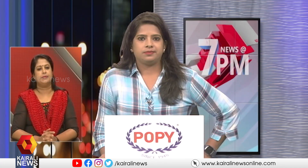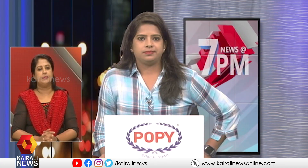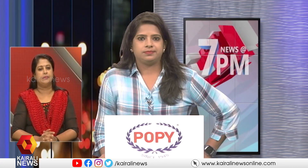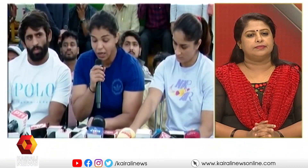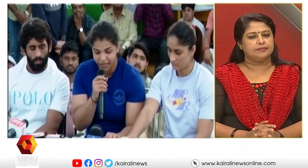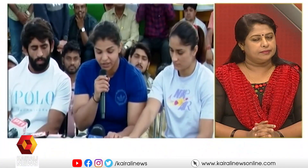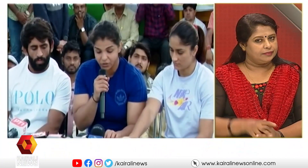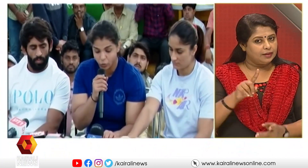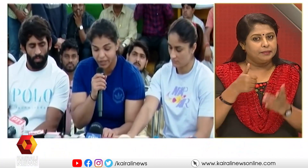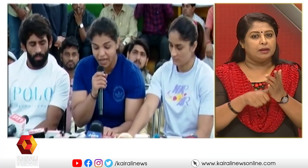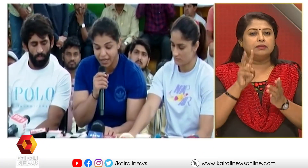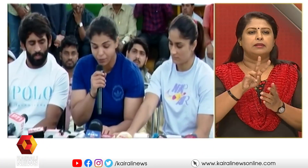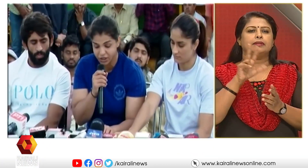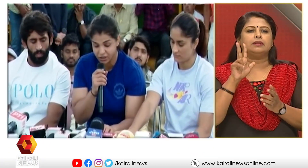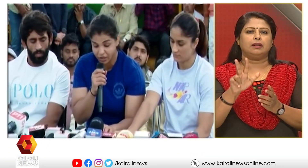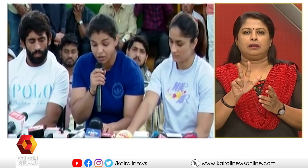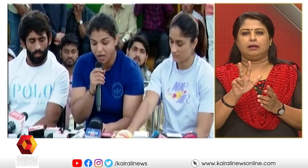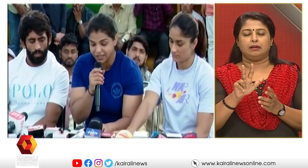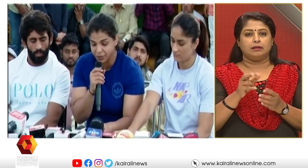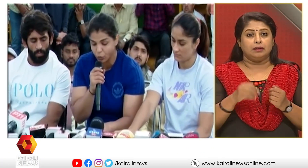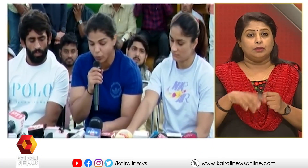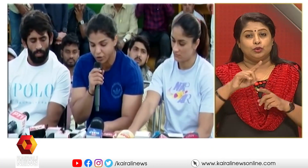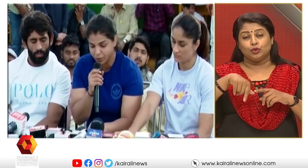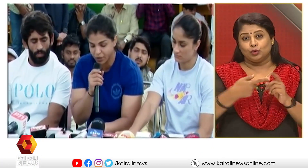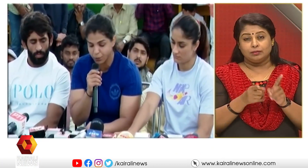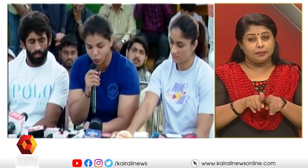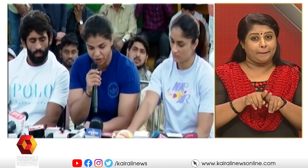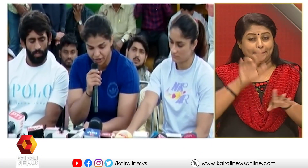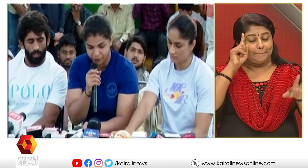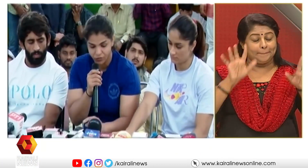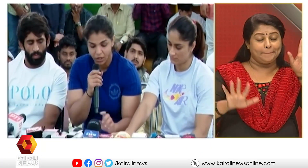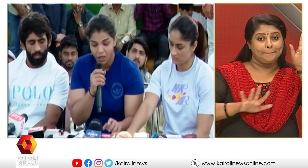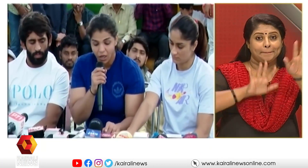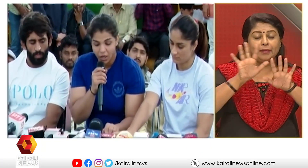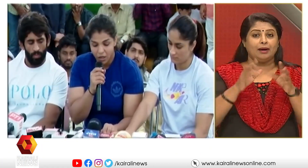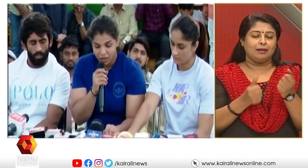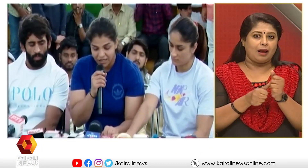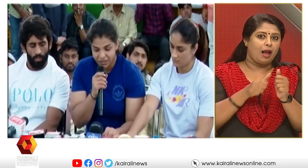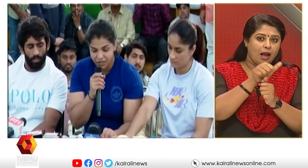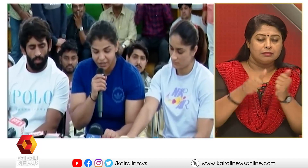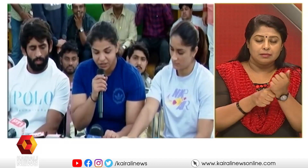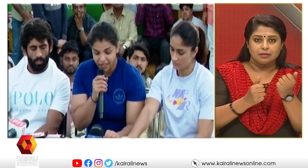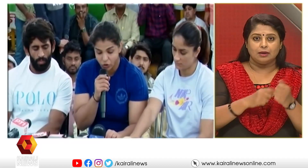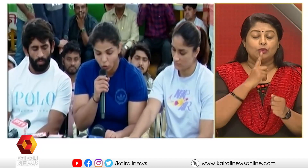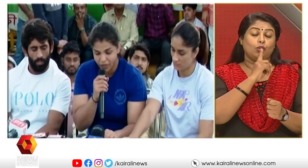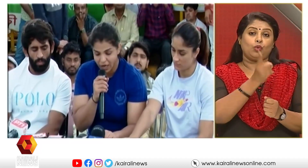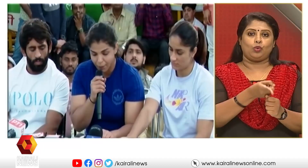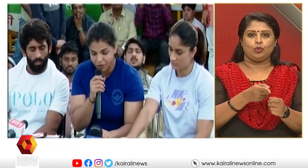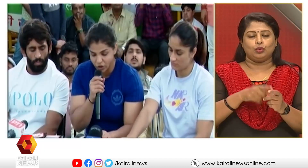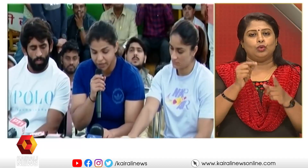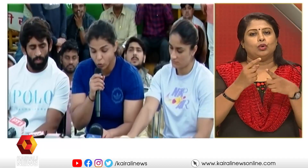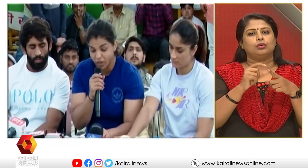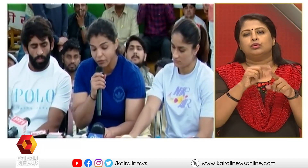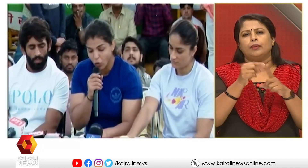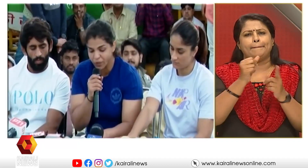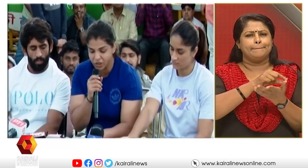വിനിഷ, ഈ മാസം 27 വരെയാണ്, അതായത് നാളെ വരെയാണ് ഈ ബിൽബോസിനെ അറസ്റ്റ് ചെയ്യണമെന്നുള്ള അന്തിശാസനം ഖാപ് പഞ്ചായത്ത്